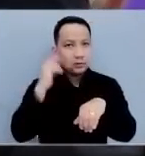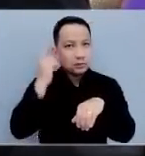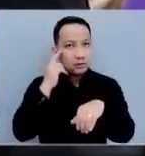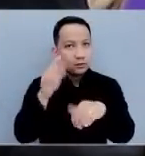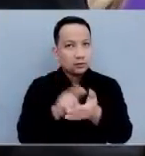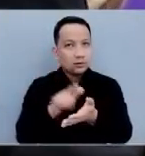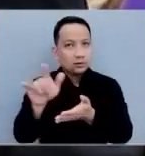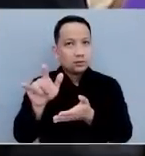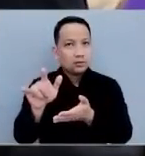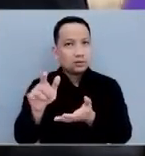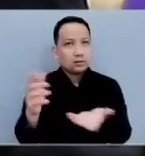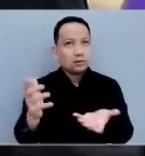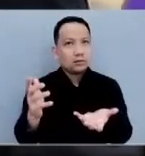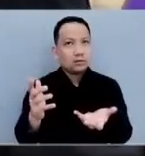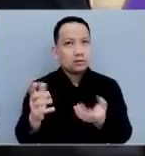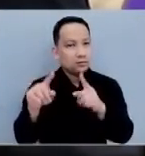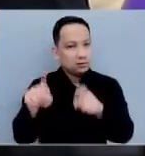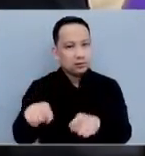airport